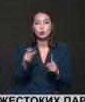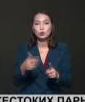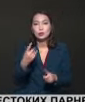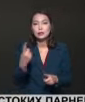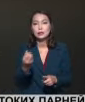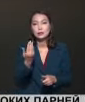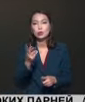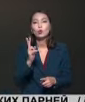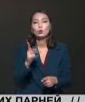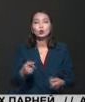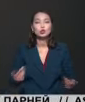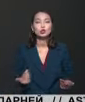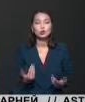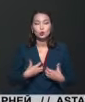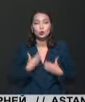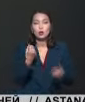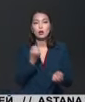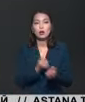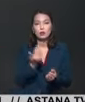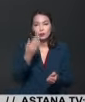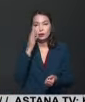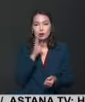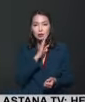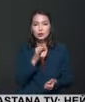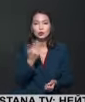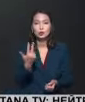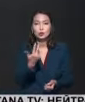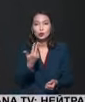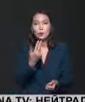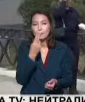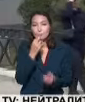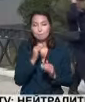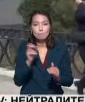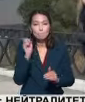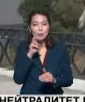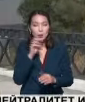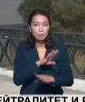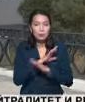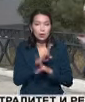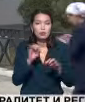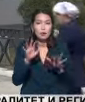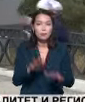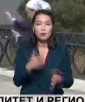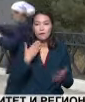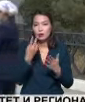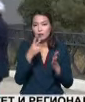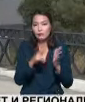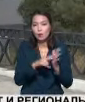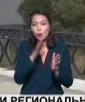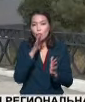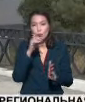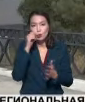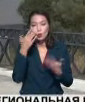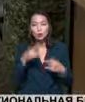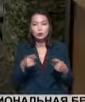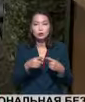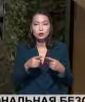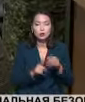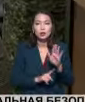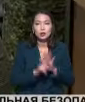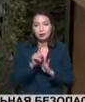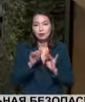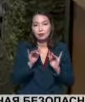единственный, кто выжил в жуткой аварии. Его родители и 3 несовершеннолетних племянников погибли на месте, а в отношении 28-летнего мужчины возбудили уголовное